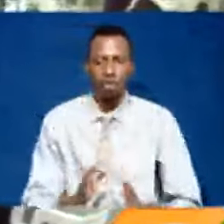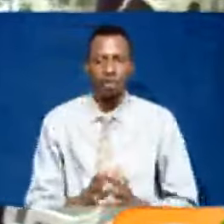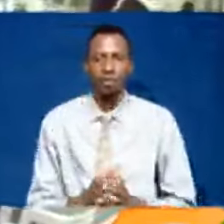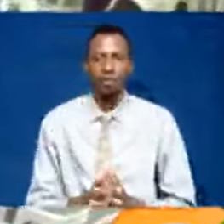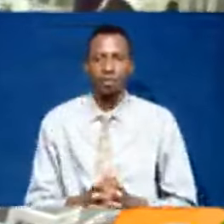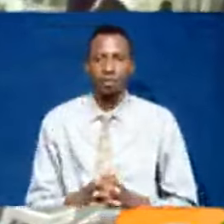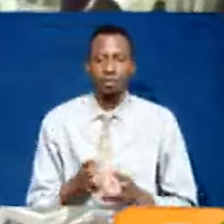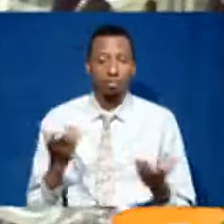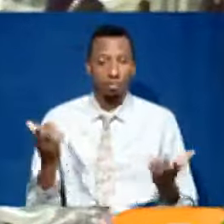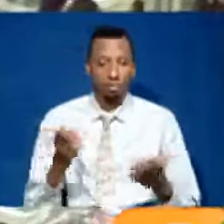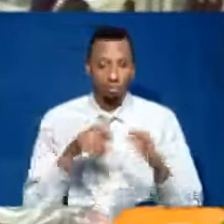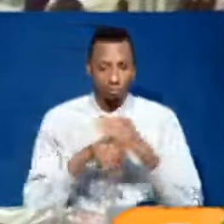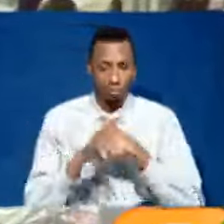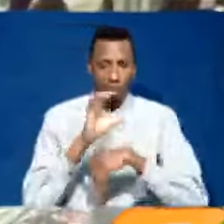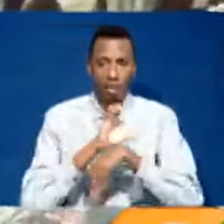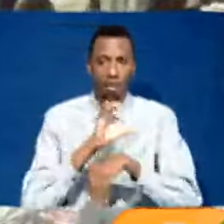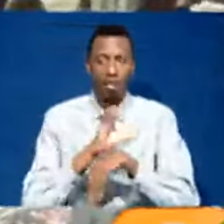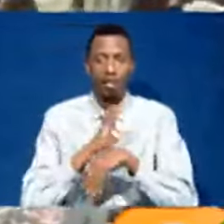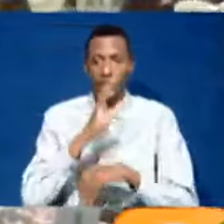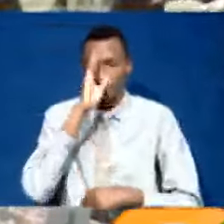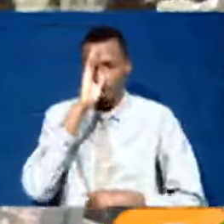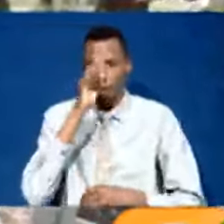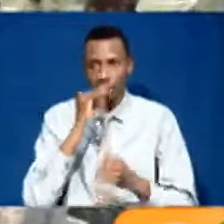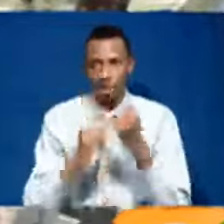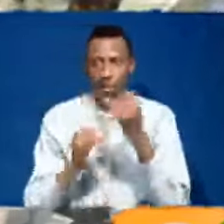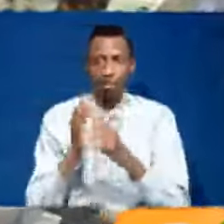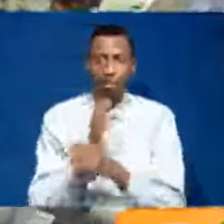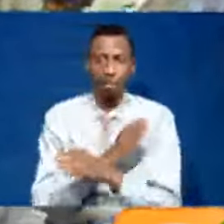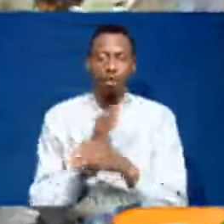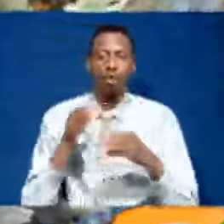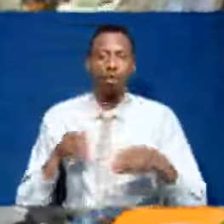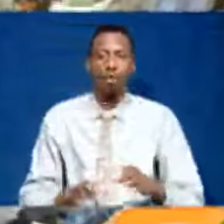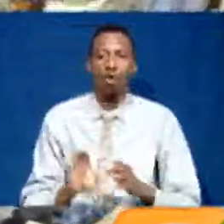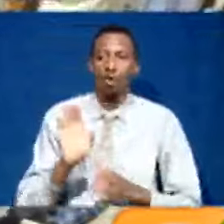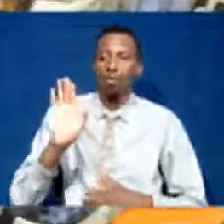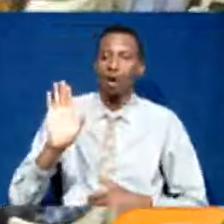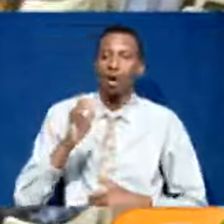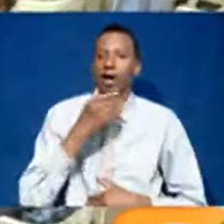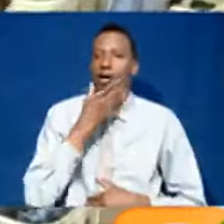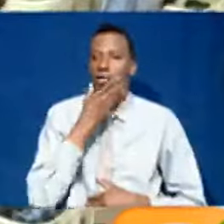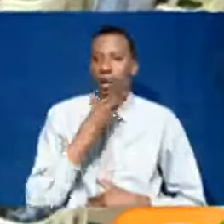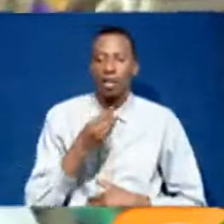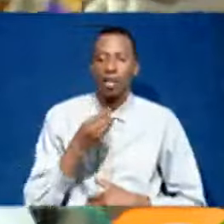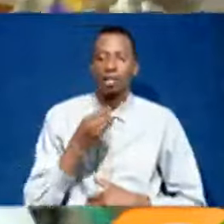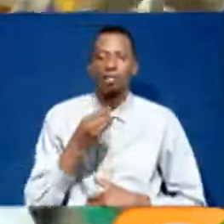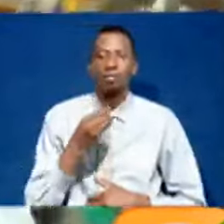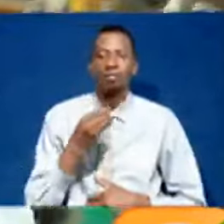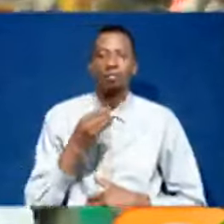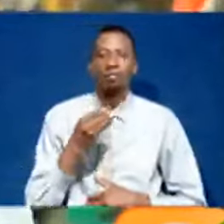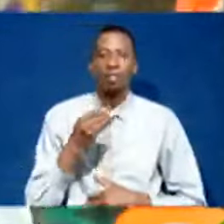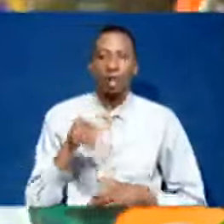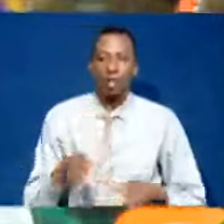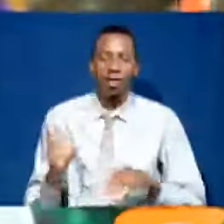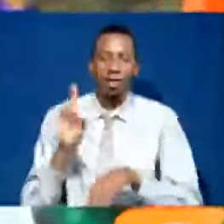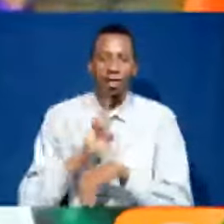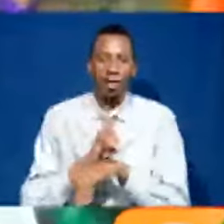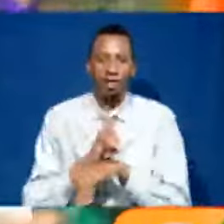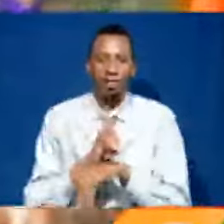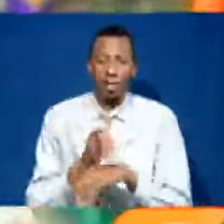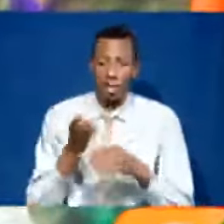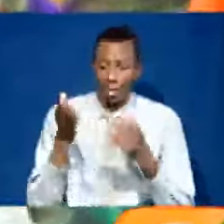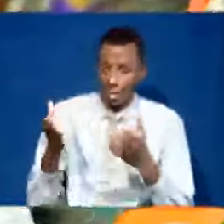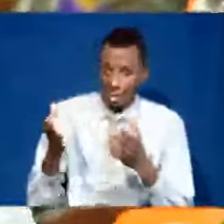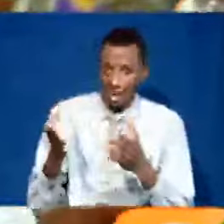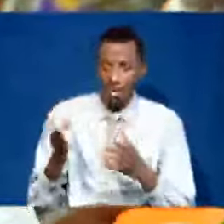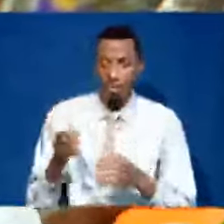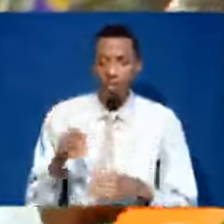kuhudhuria ibada ya Jumapili ya mwisho kabla ya siku ya kuzaliwa kwa babake Odinga, Jaramogi Oginga Odinga. Ni hapa ambapo Odinga